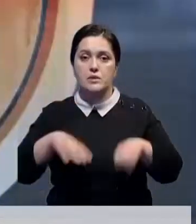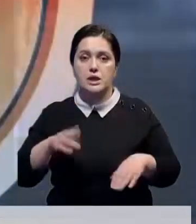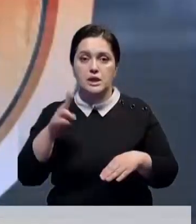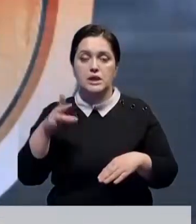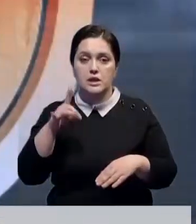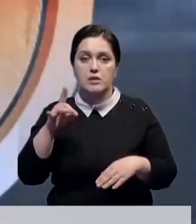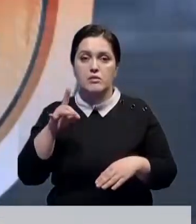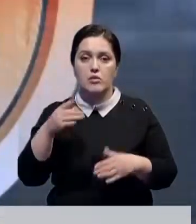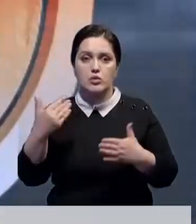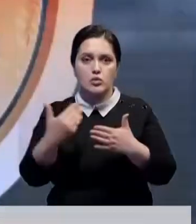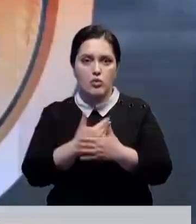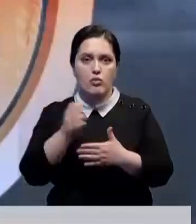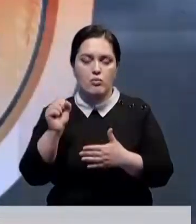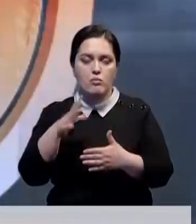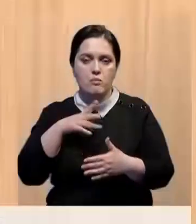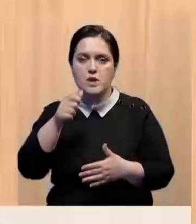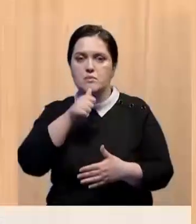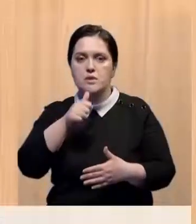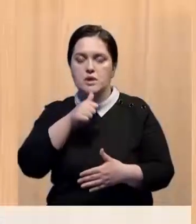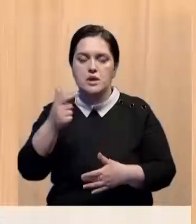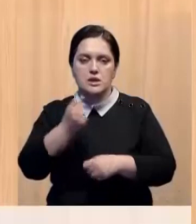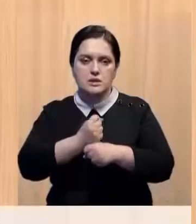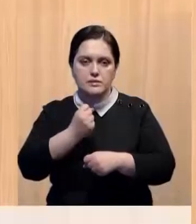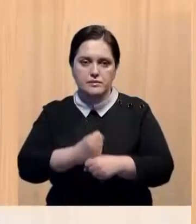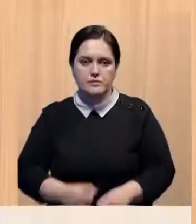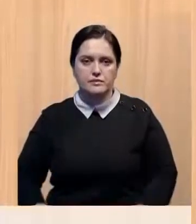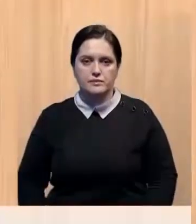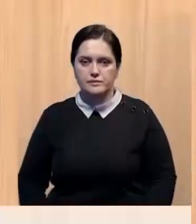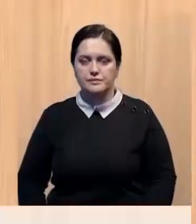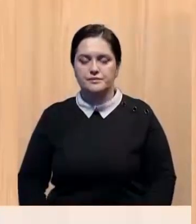может быть испытанием нового типа оружия.